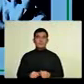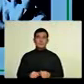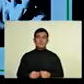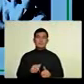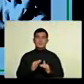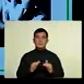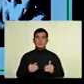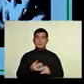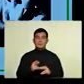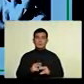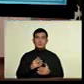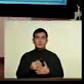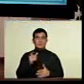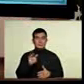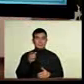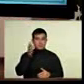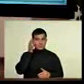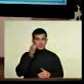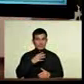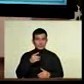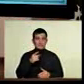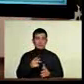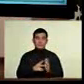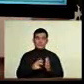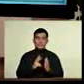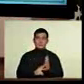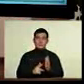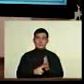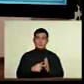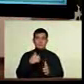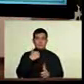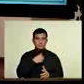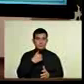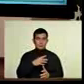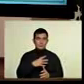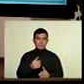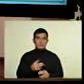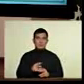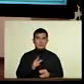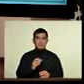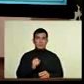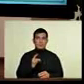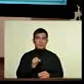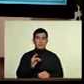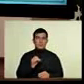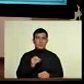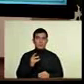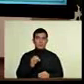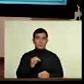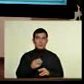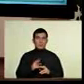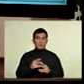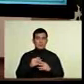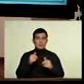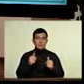Ребята, Самуил Яковлевич Маршак родился в 1887 году в Воронеже. Это фотография